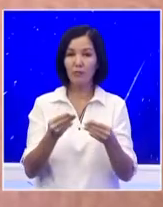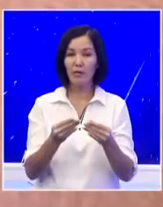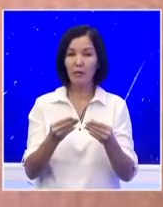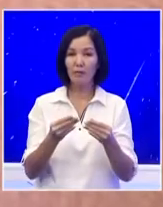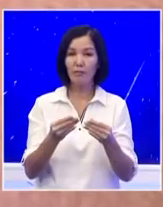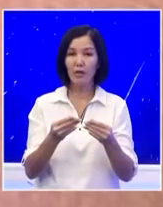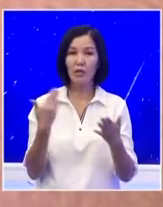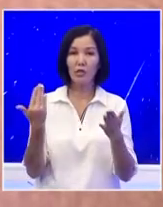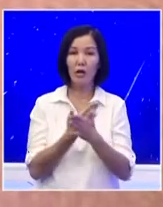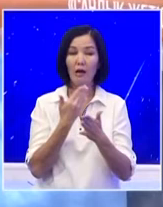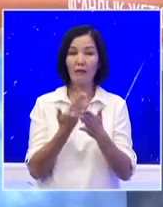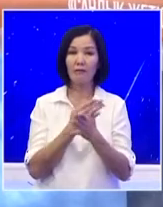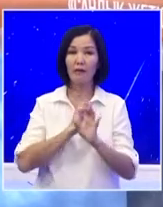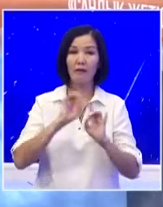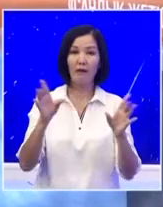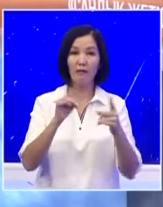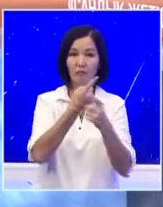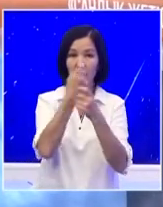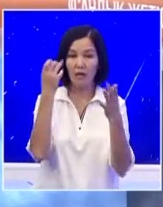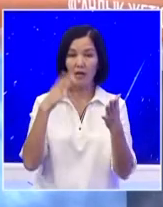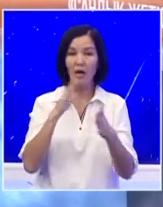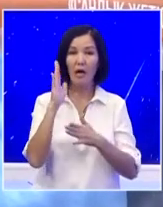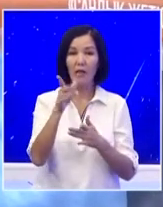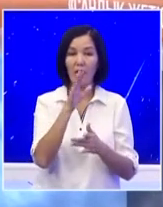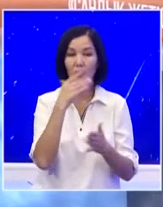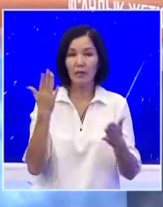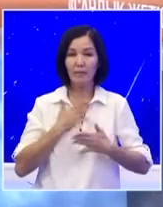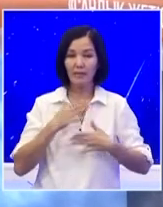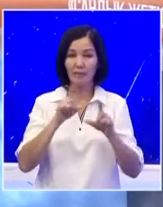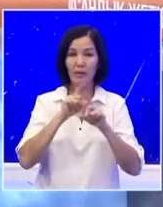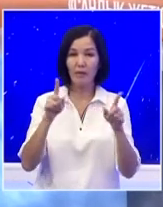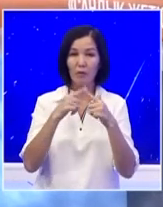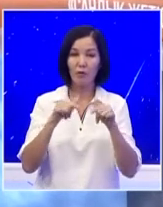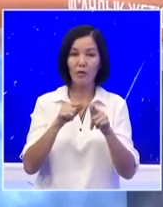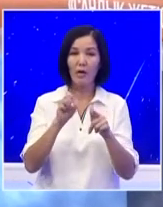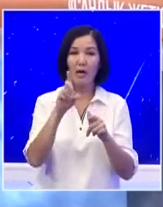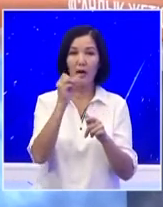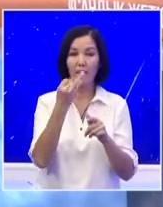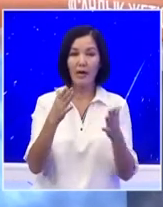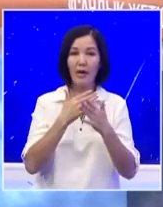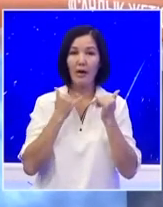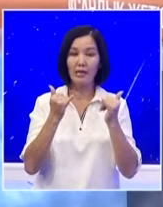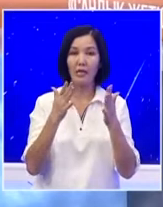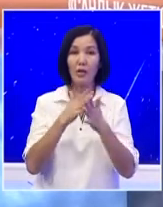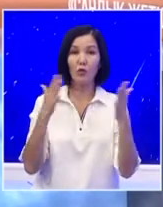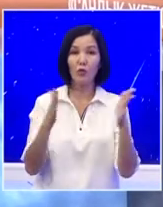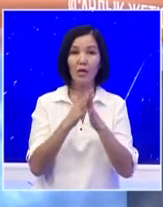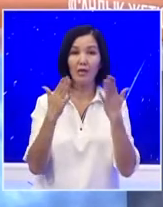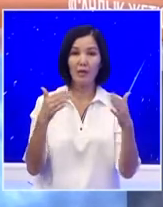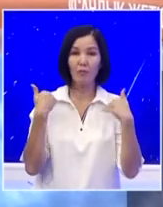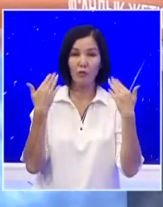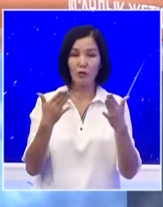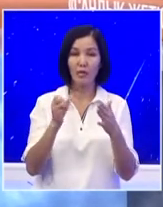Осы жаңалықты бөлісіп қуанышып отырмыз. Алдағы уақытта біздің мекеменің ұйымдастыруымен Абайға арналған үлкен жобалық кітап шығады. Бұл